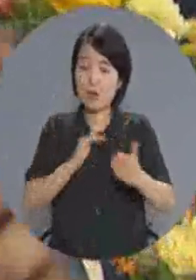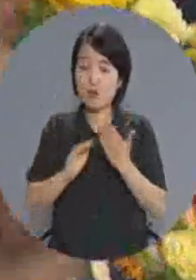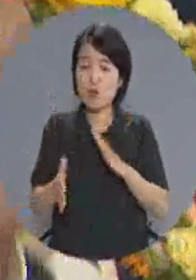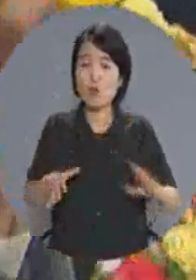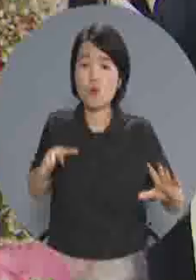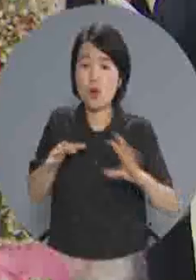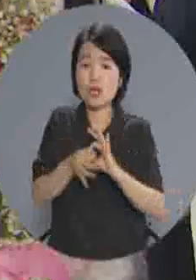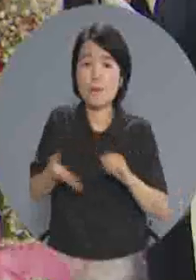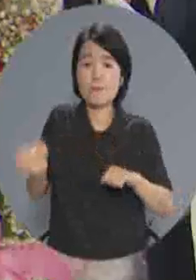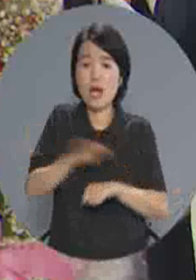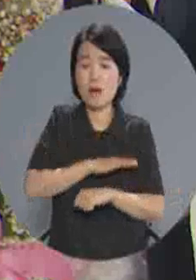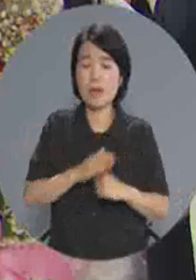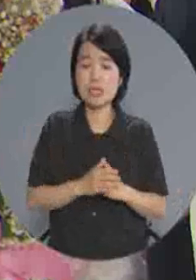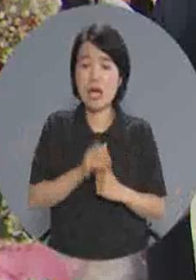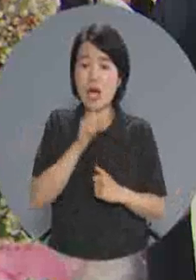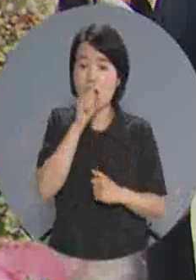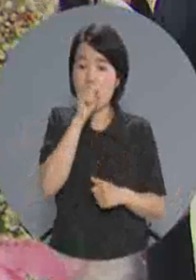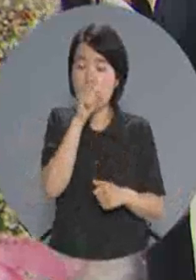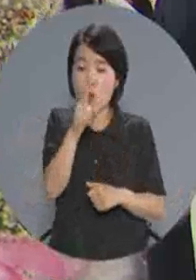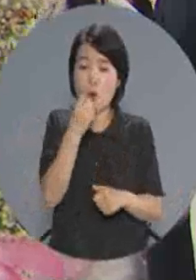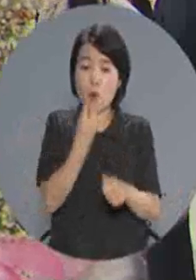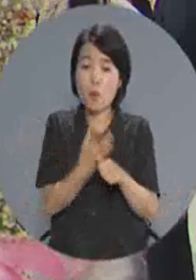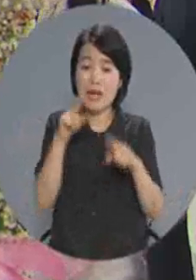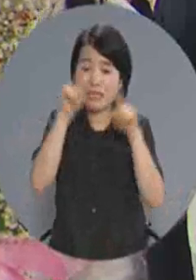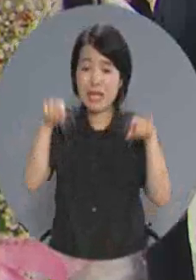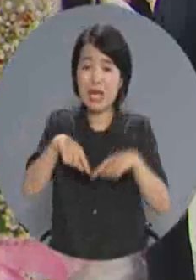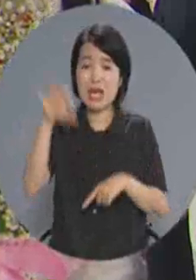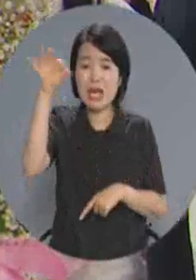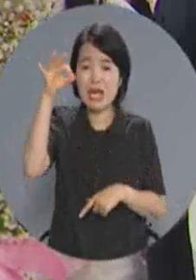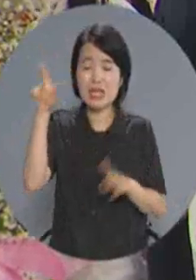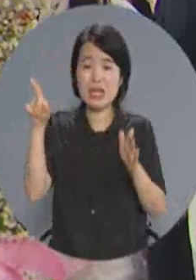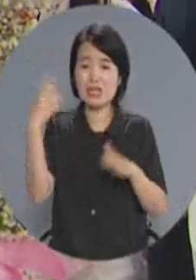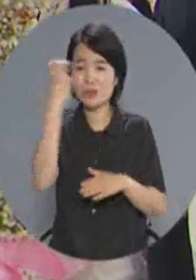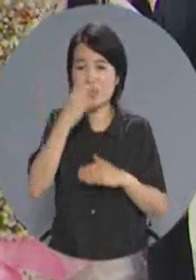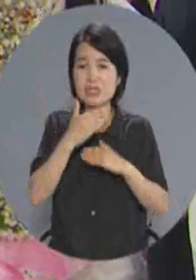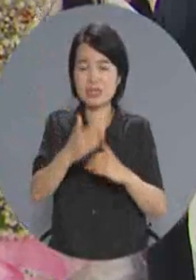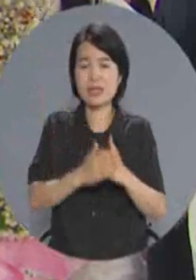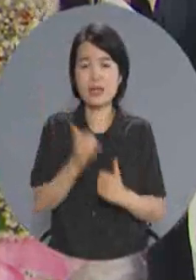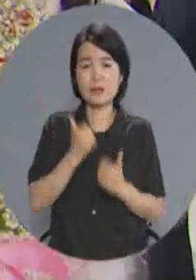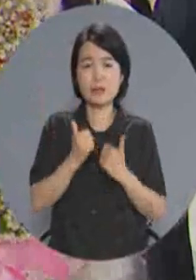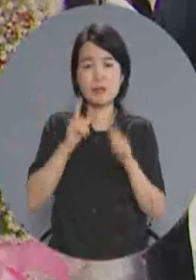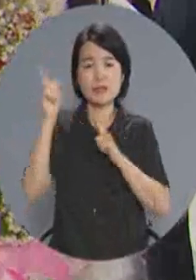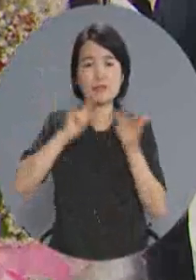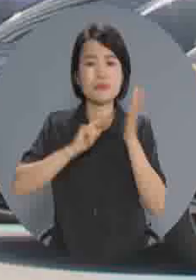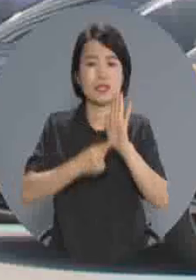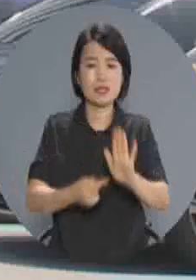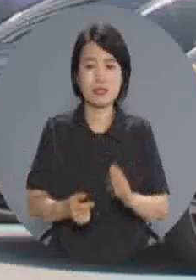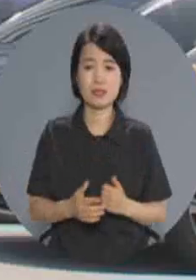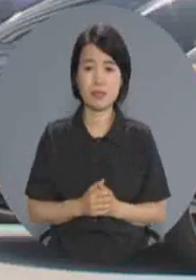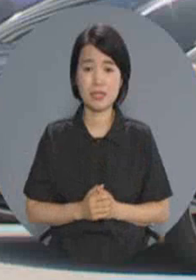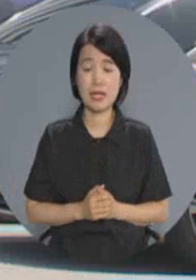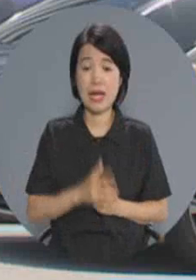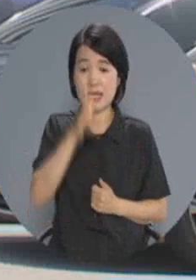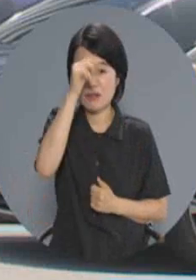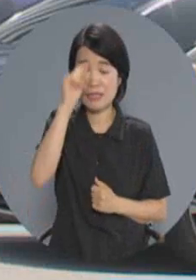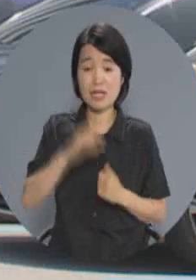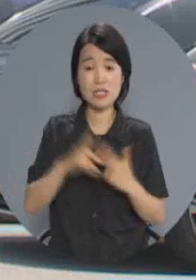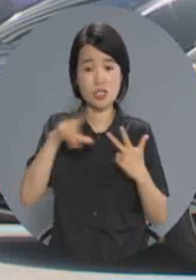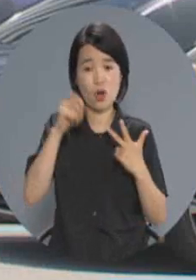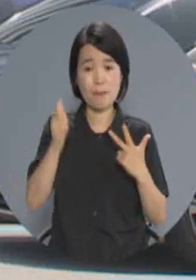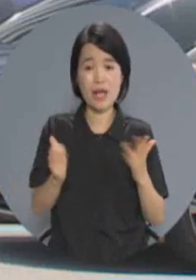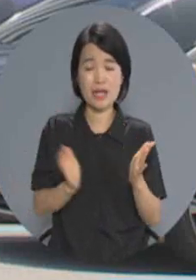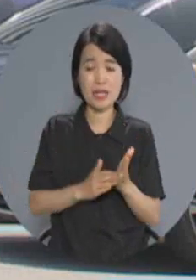관계는 덮어둔 채 고발장에 의존한 수사를 하고 있다며 불편한 속내를 감추지 않고 있습니다. 경찰은 다음 달